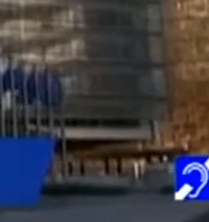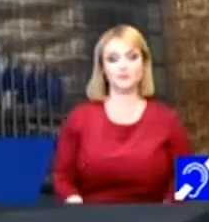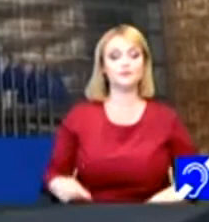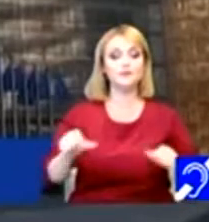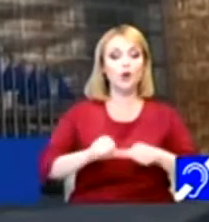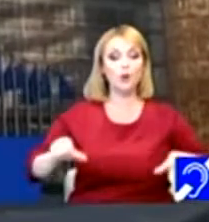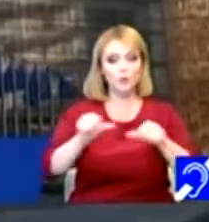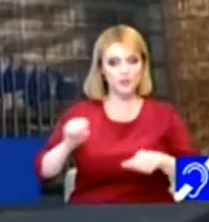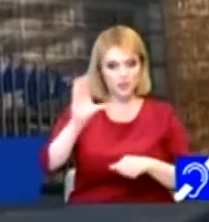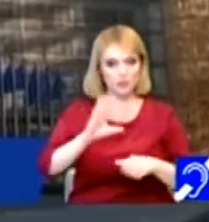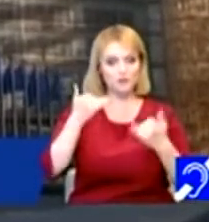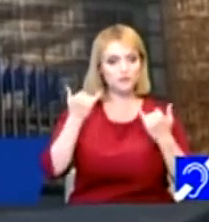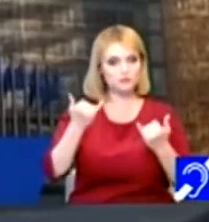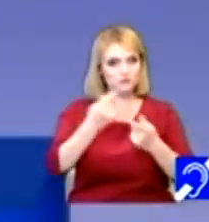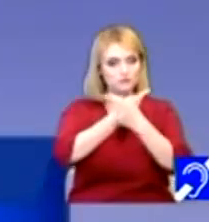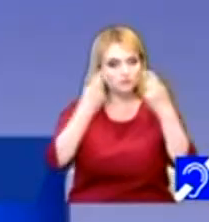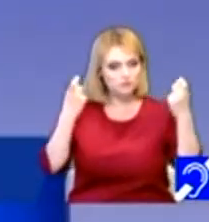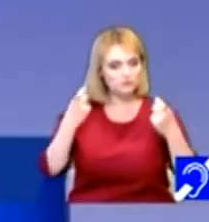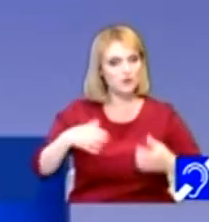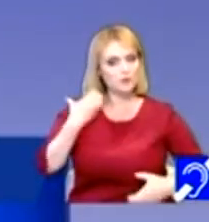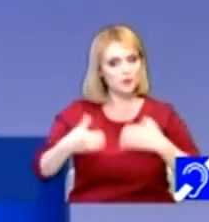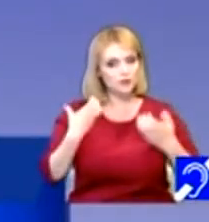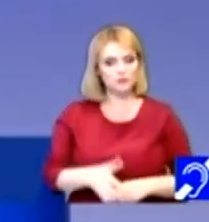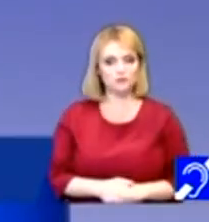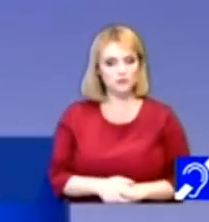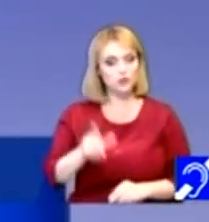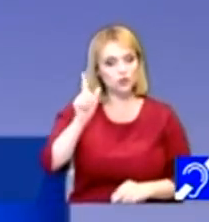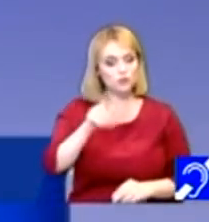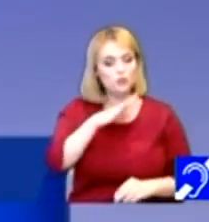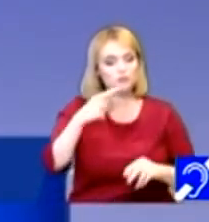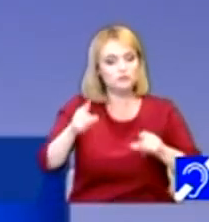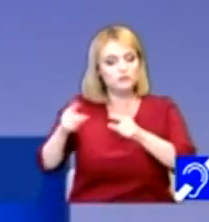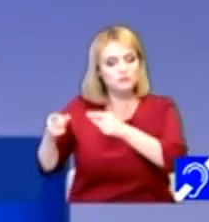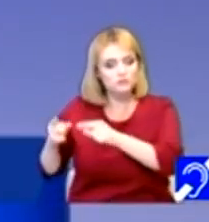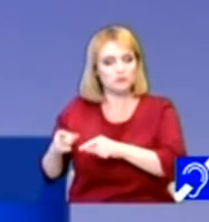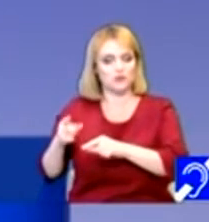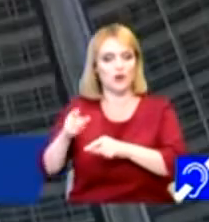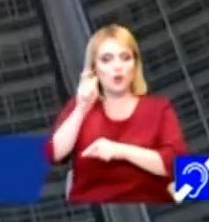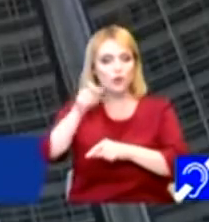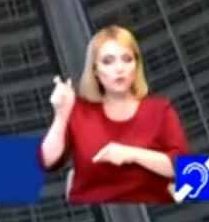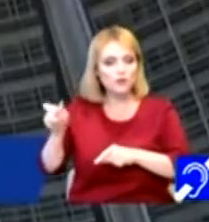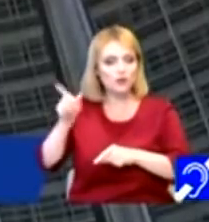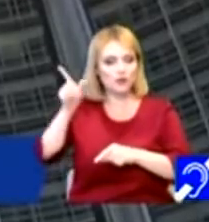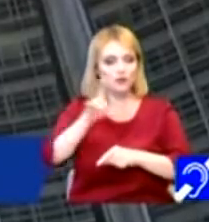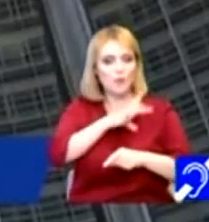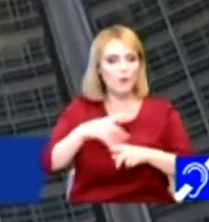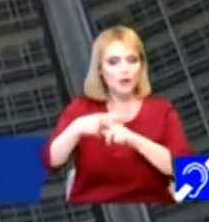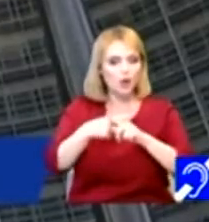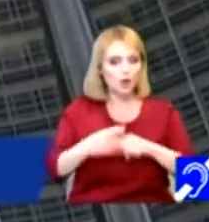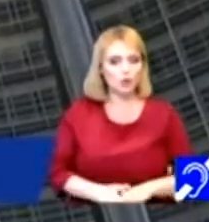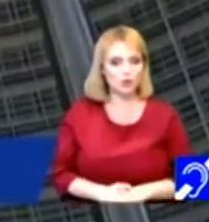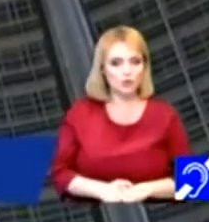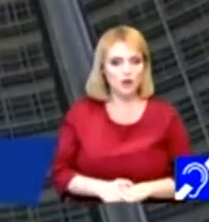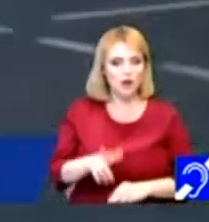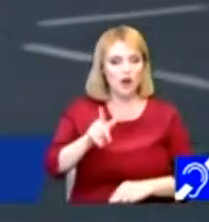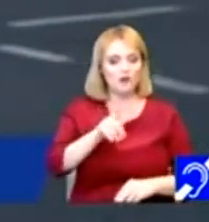Comisia Europeană și-a exprimat azi îngrijorarea față de arestările unor activiști politici din Belarus. Peter Stano, purtător de cuvânt al executivului comunitar, a